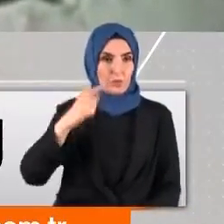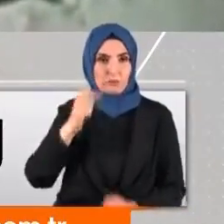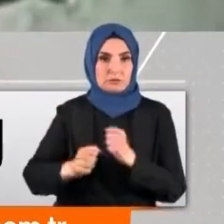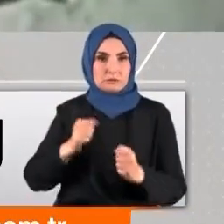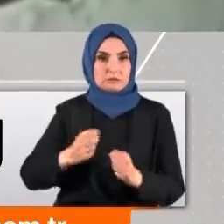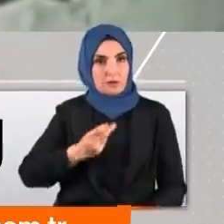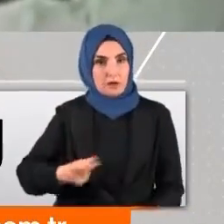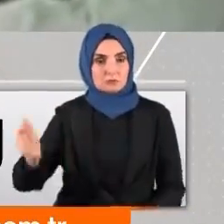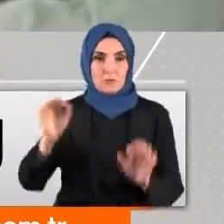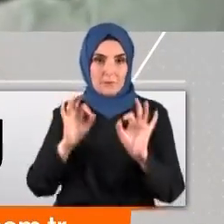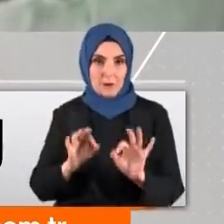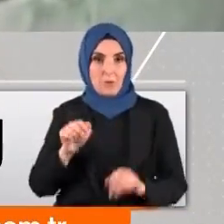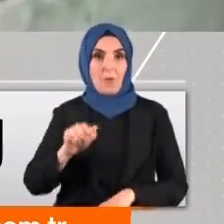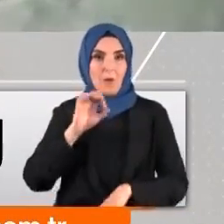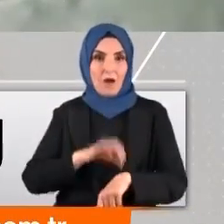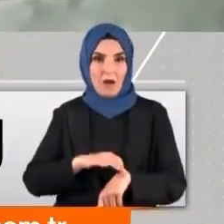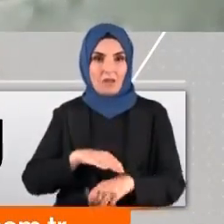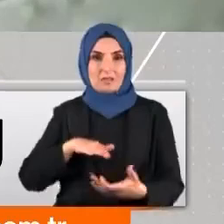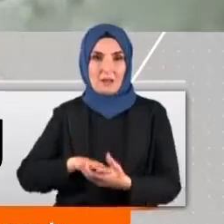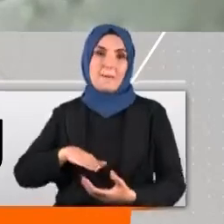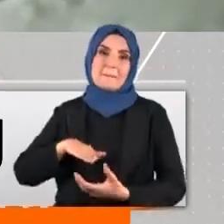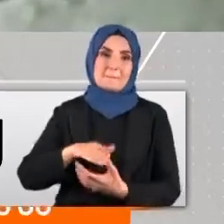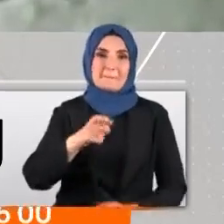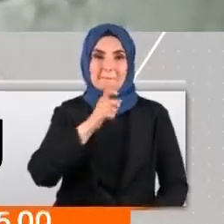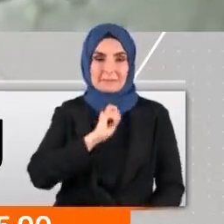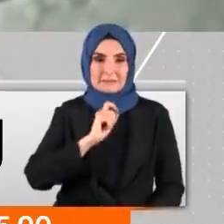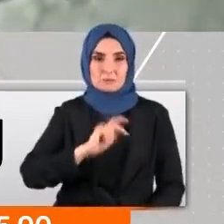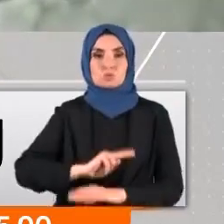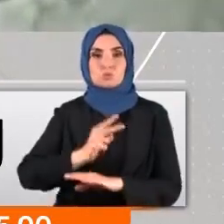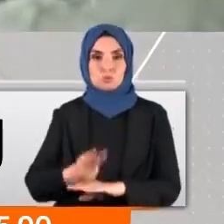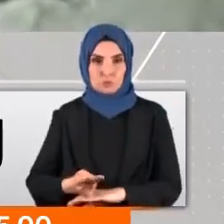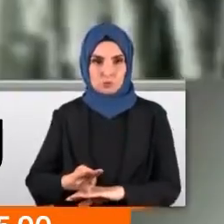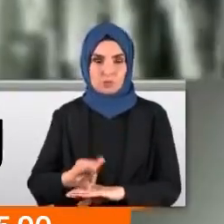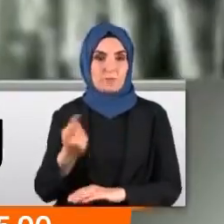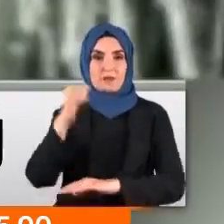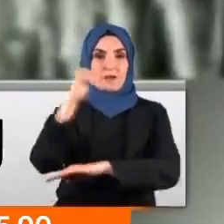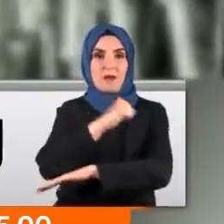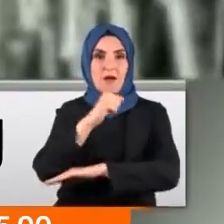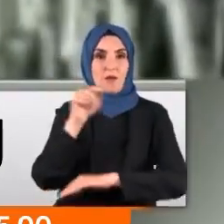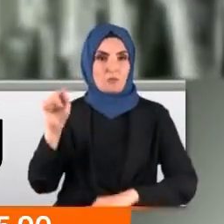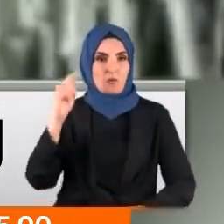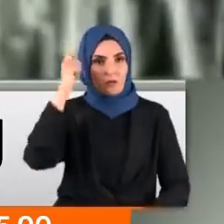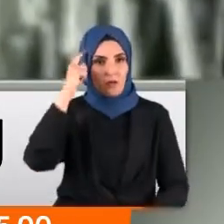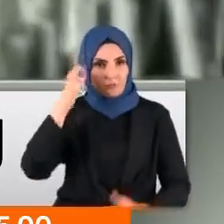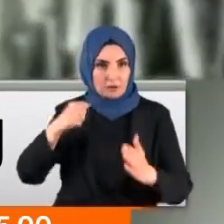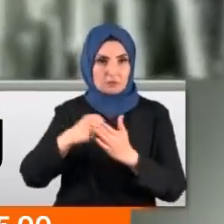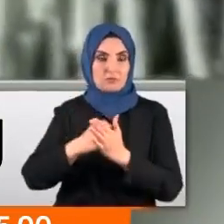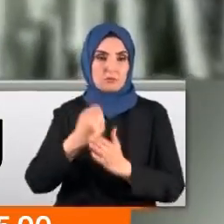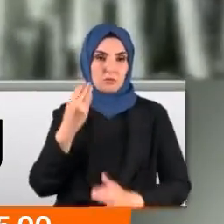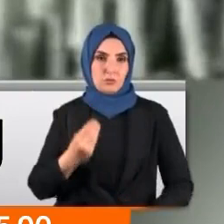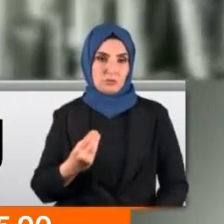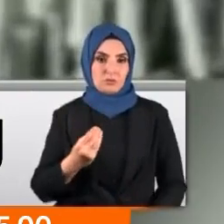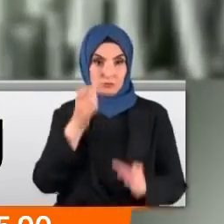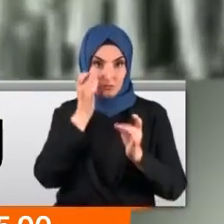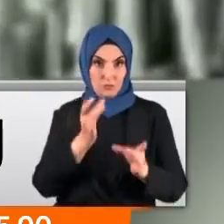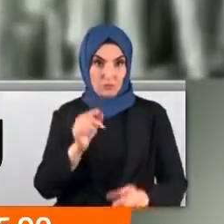başladı. O esnada ayağa takıldı, yere düştü ve kafasını bir kamyona çarptı. İşte bu da kaçış görüntüsü. Telefon hırsızı